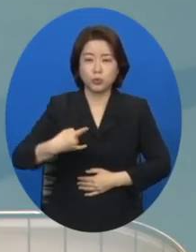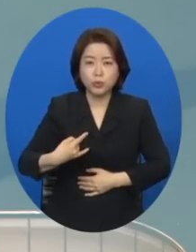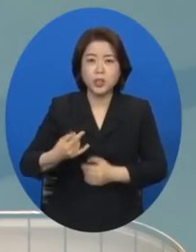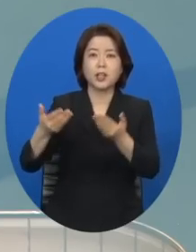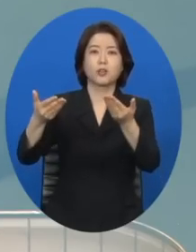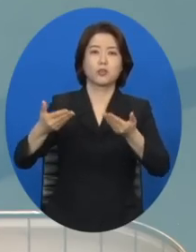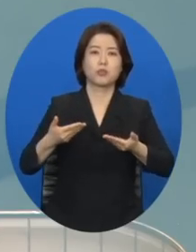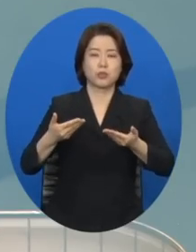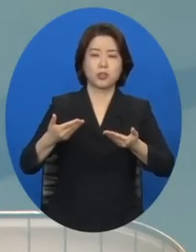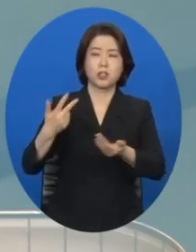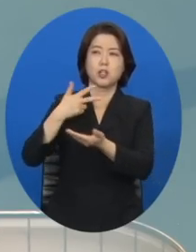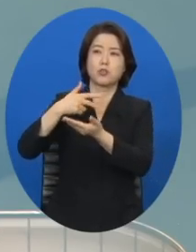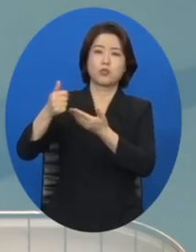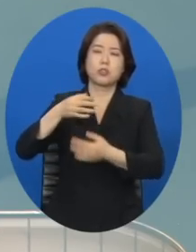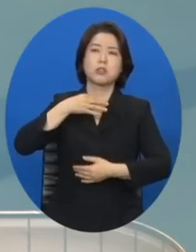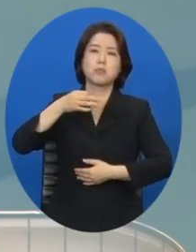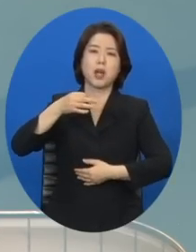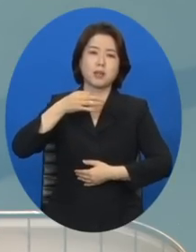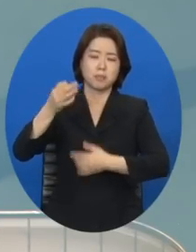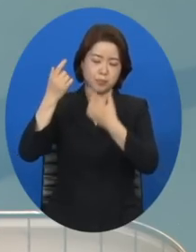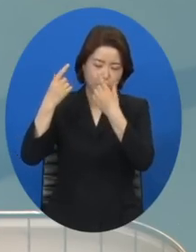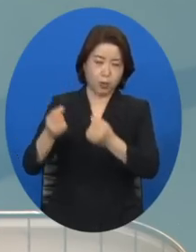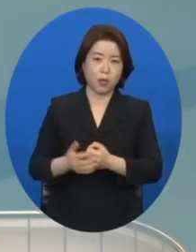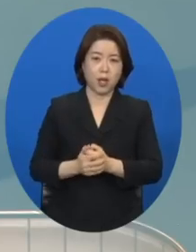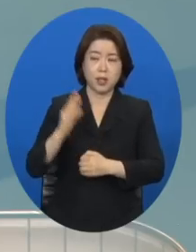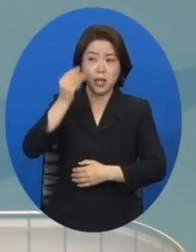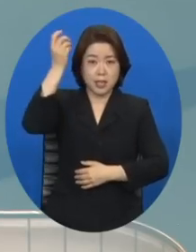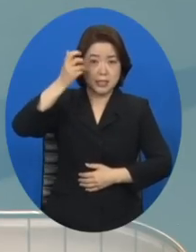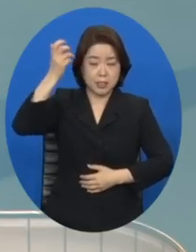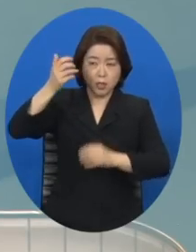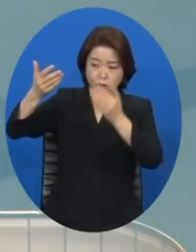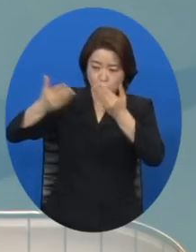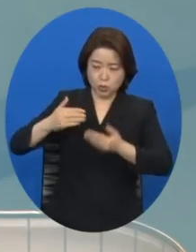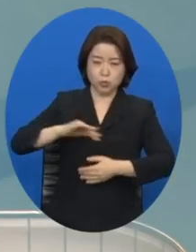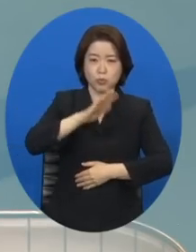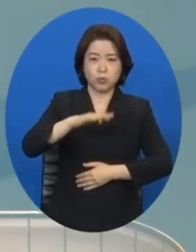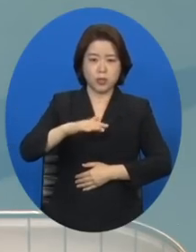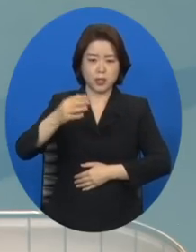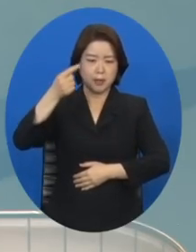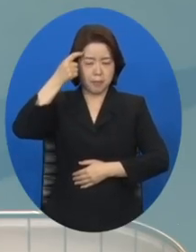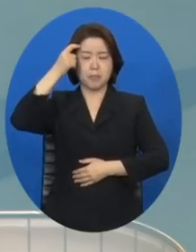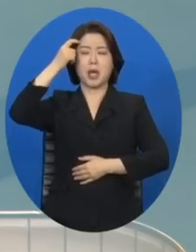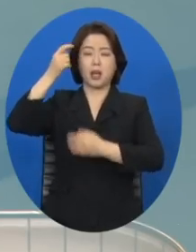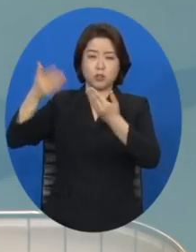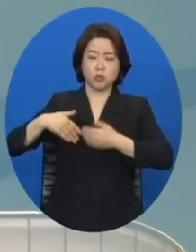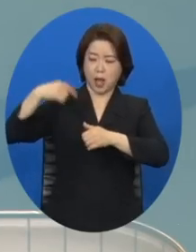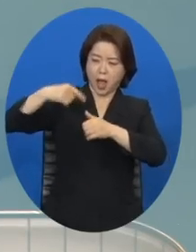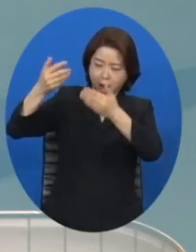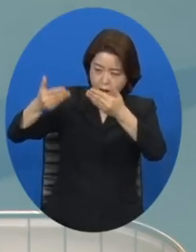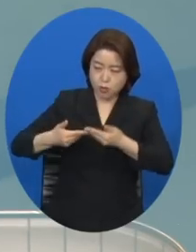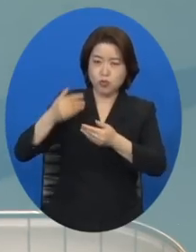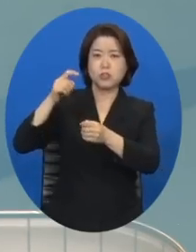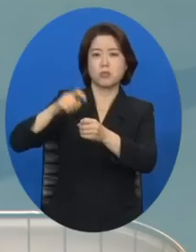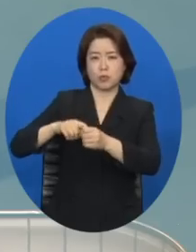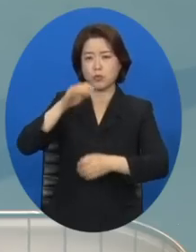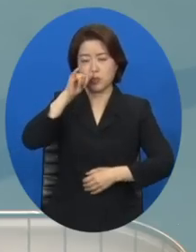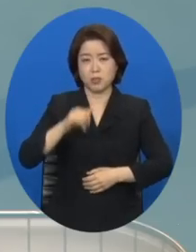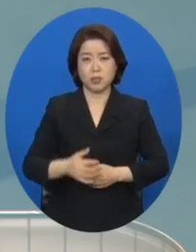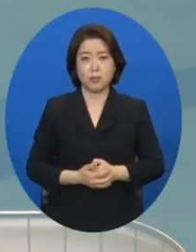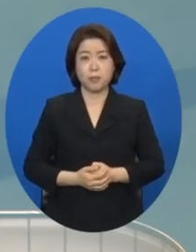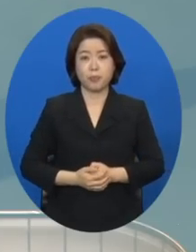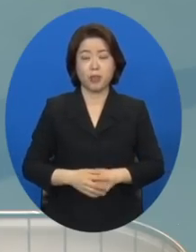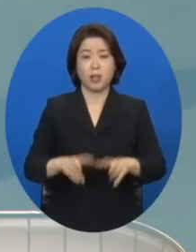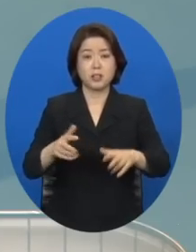주님의 음성인지도 모릅니다 성령께서 우리 이렇게 지금 깨우치시는 것이죠 가르쳐 주시는 것이죠 너희가 지금